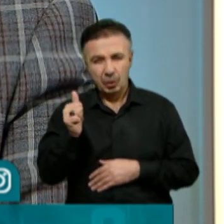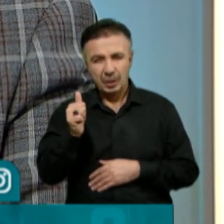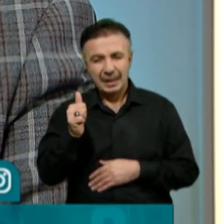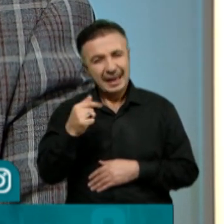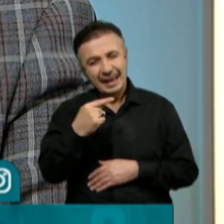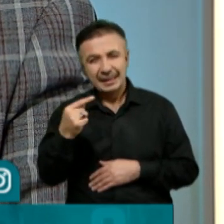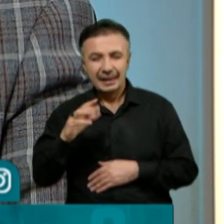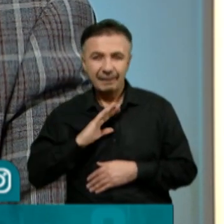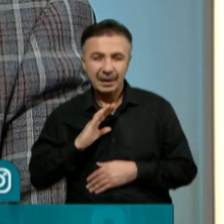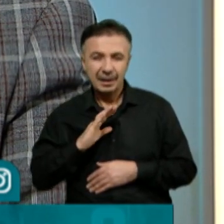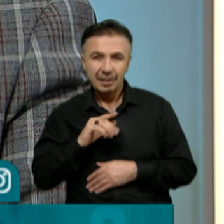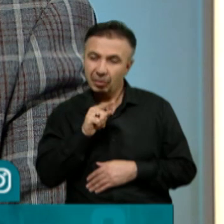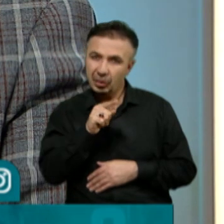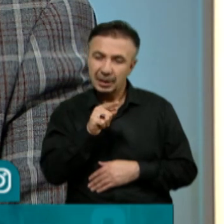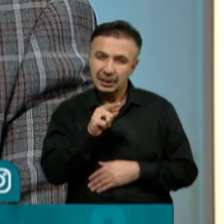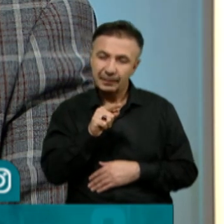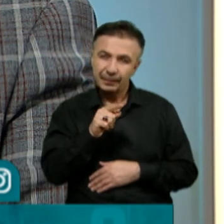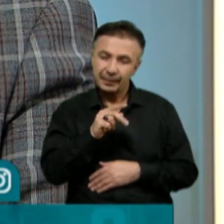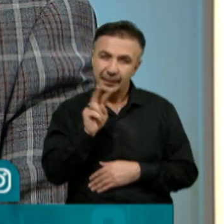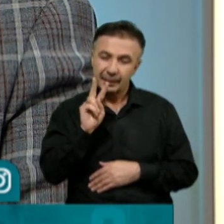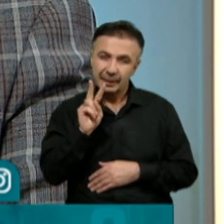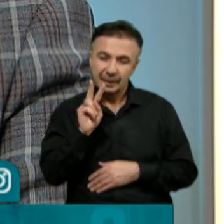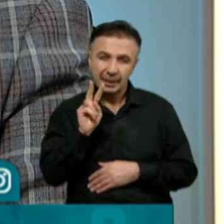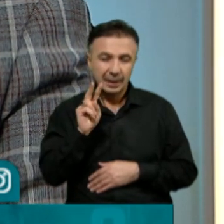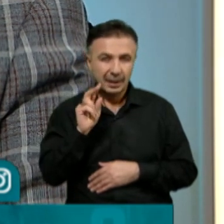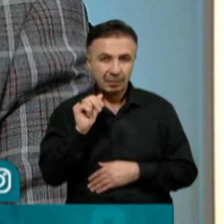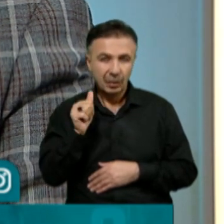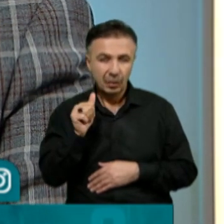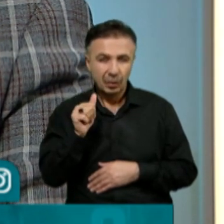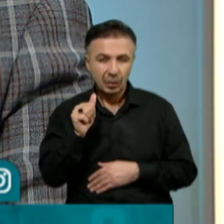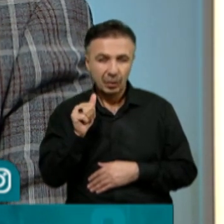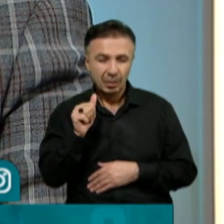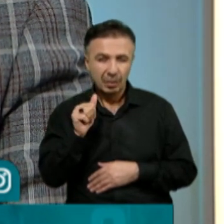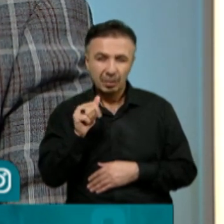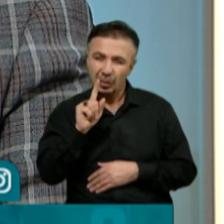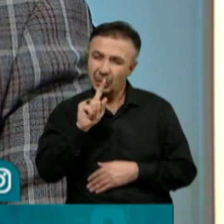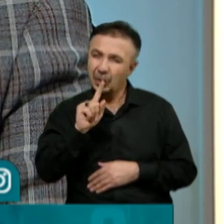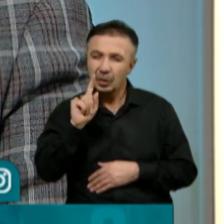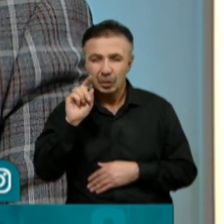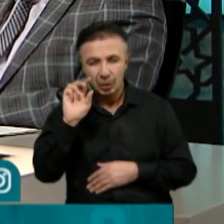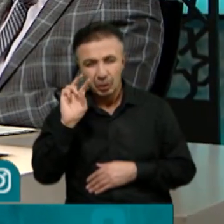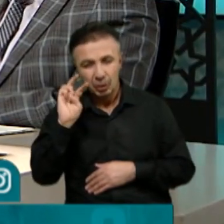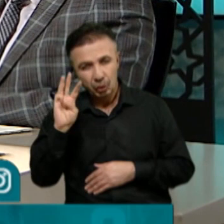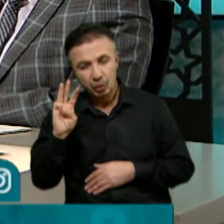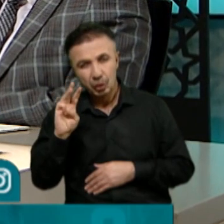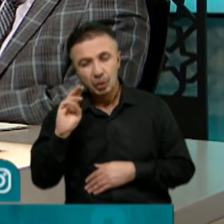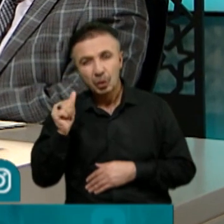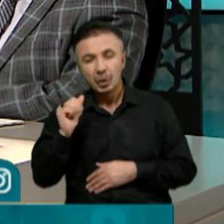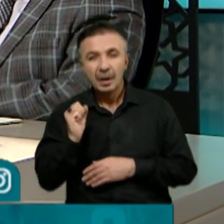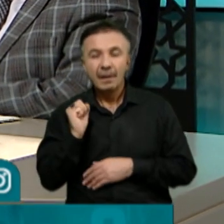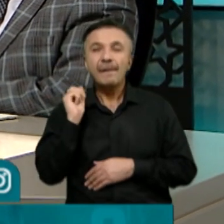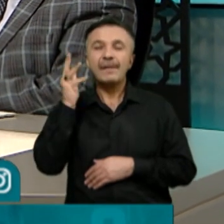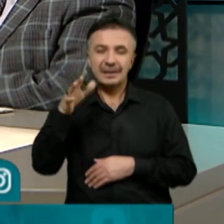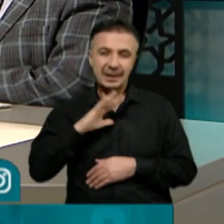var Orada 20 gün elimizde İmparator fazla kilo üstünde fazlası var Dolayısıyla bu kimse bu